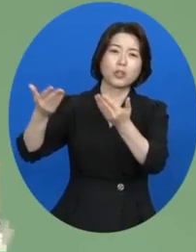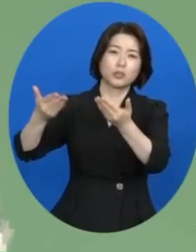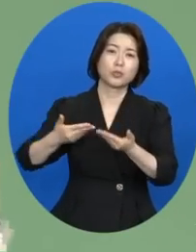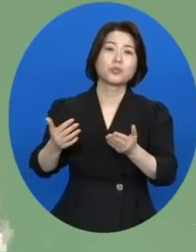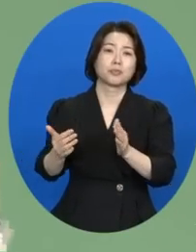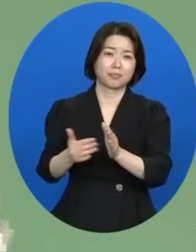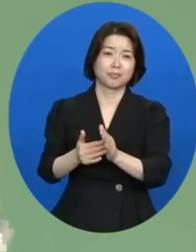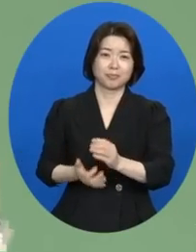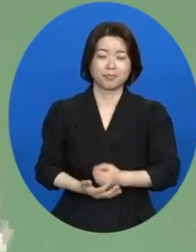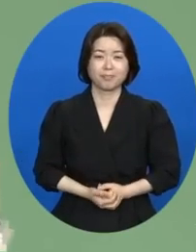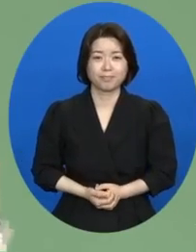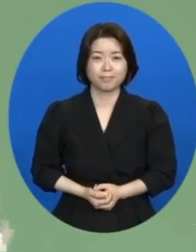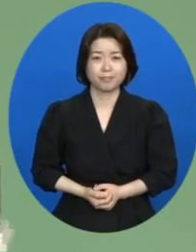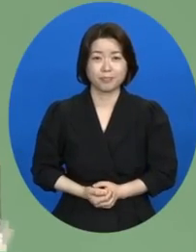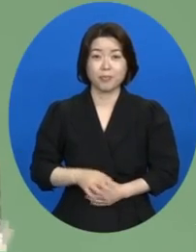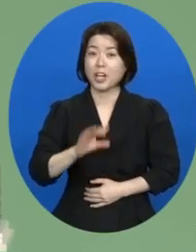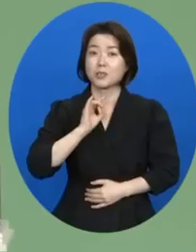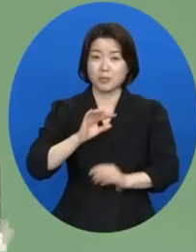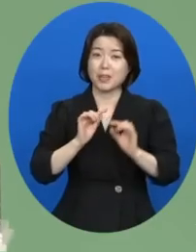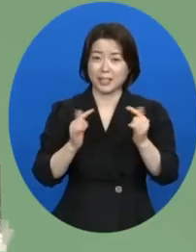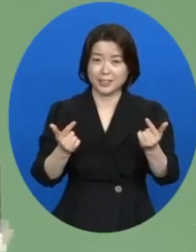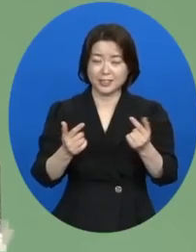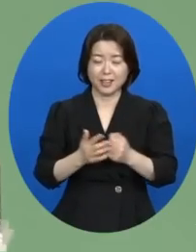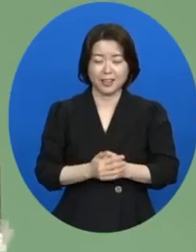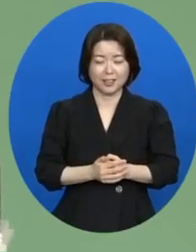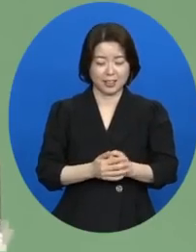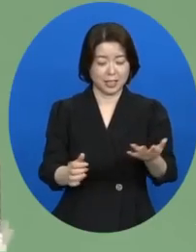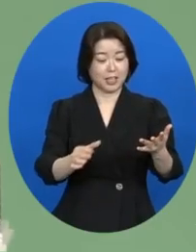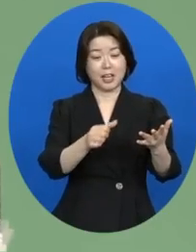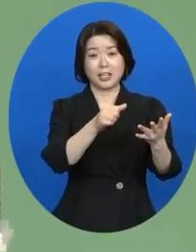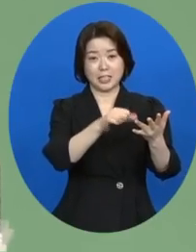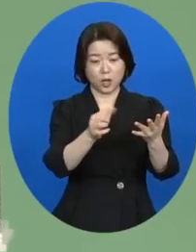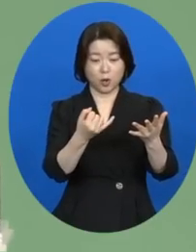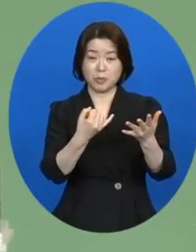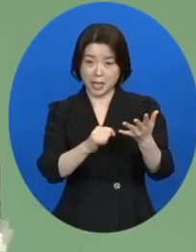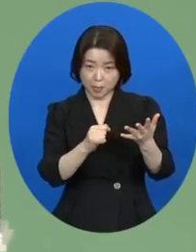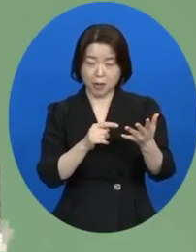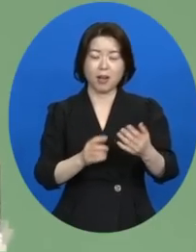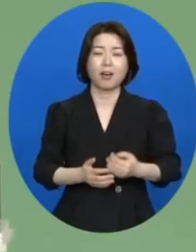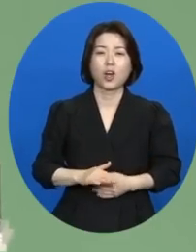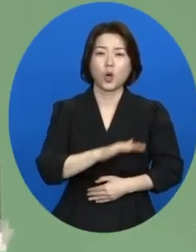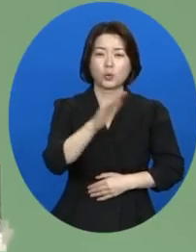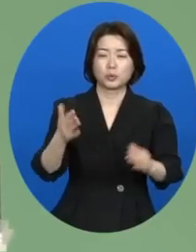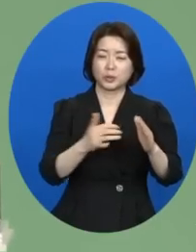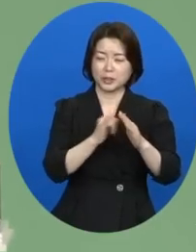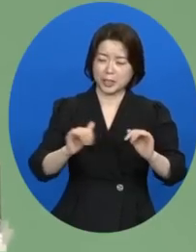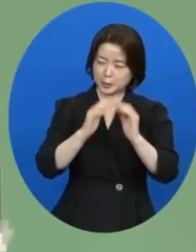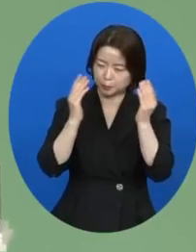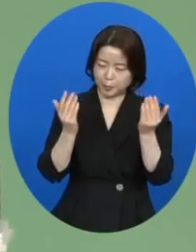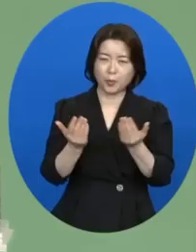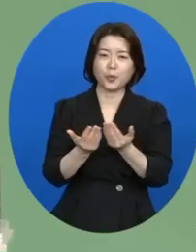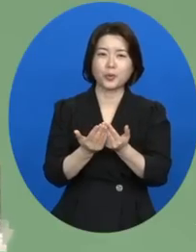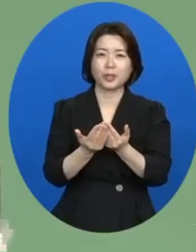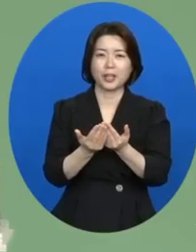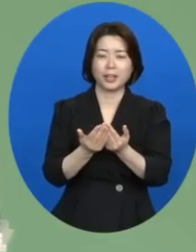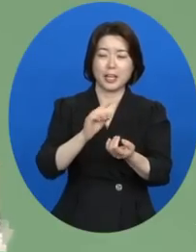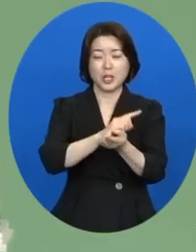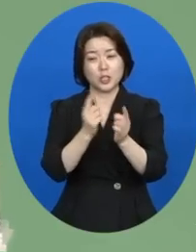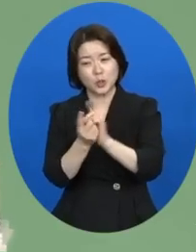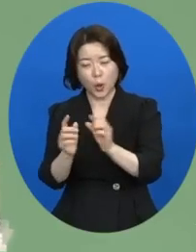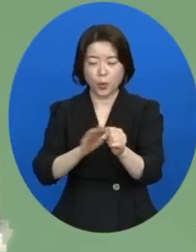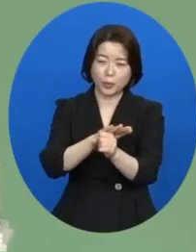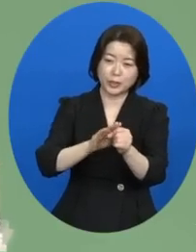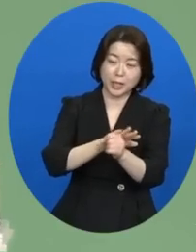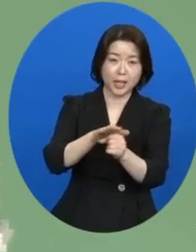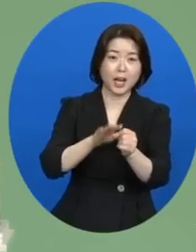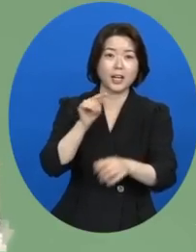주셨습니다. 그뿐 아니라 야곱이와 에스더는 저희 가족 모두에게 서로를 사랑하는